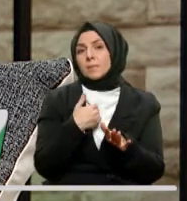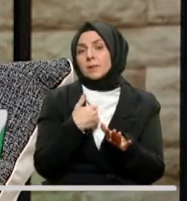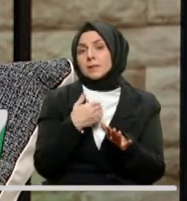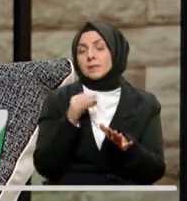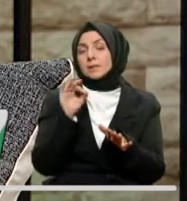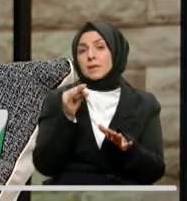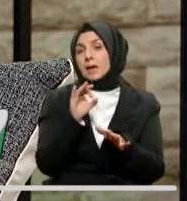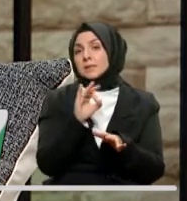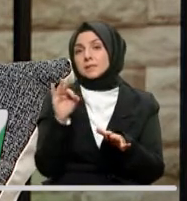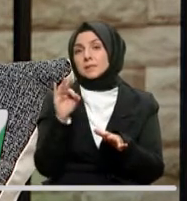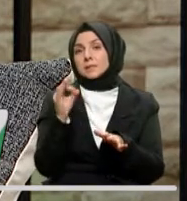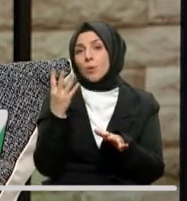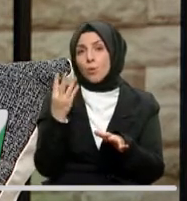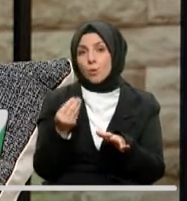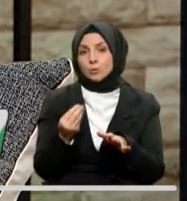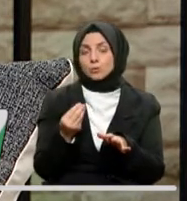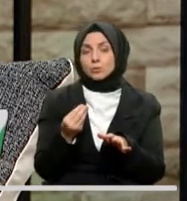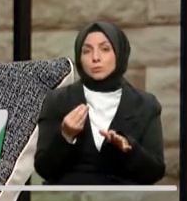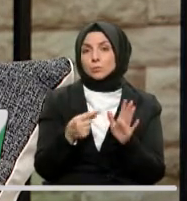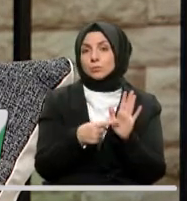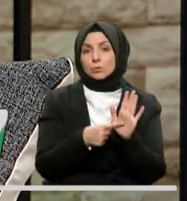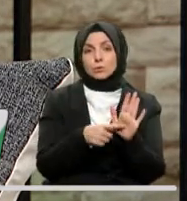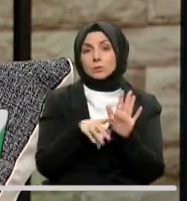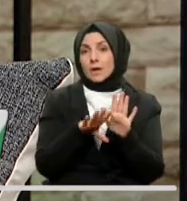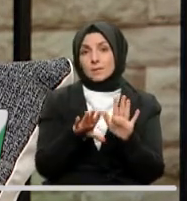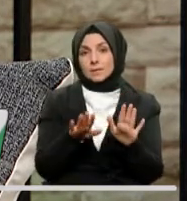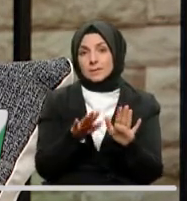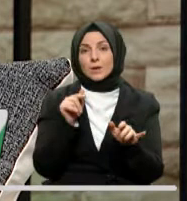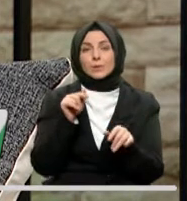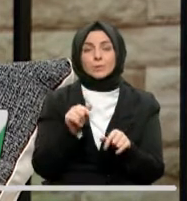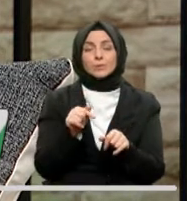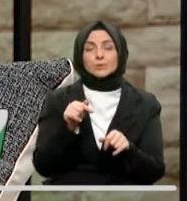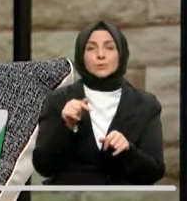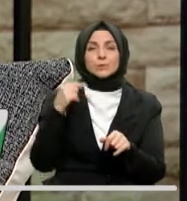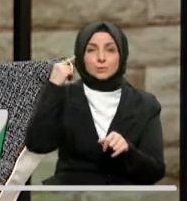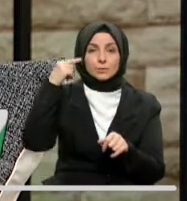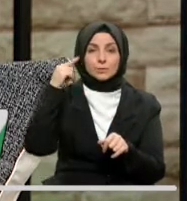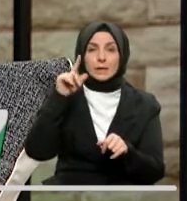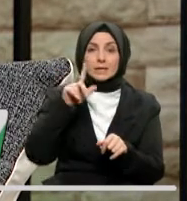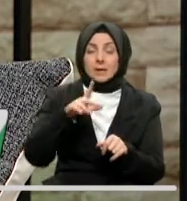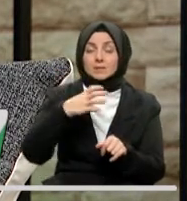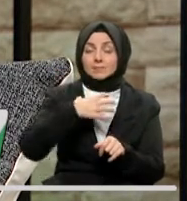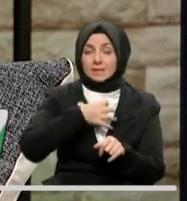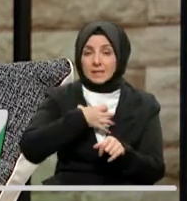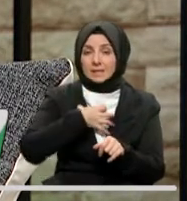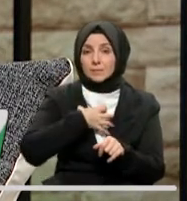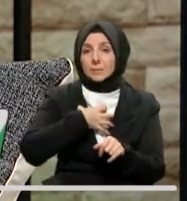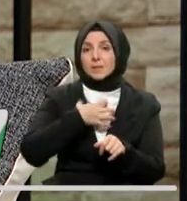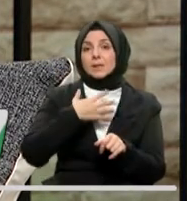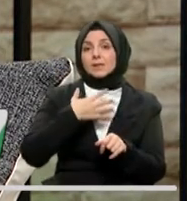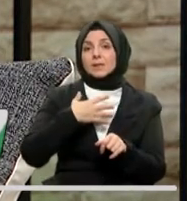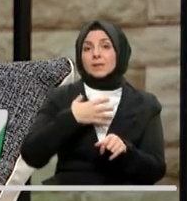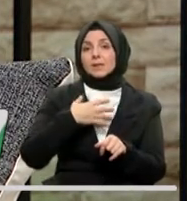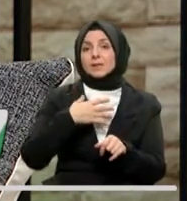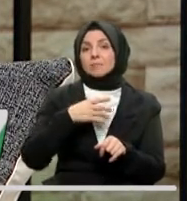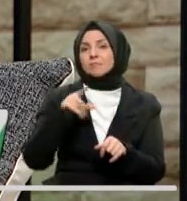Ben zaten beğendim işte bu noktada kalabilir sekerek o kadar çevrenin İşte tepkilerini bu kadar böyle